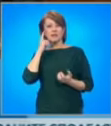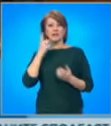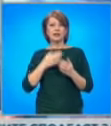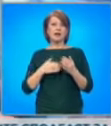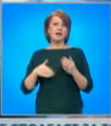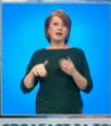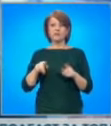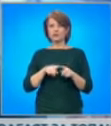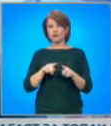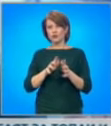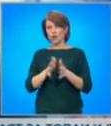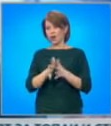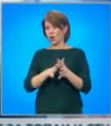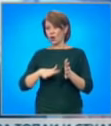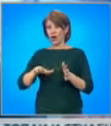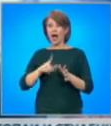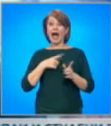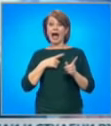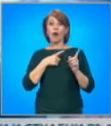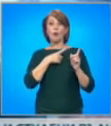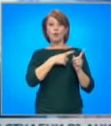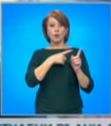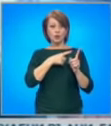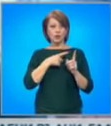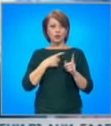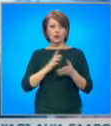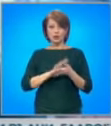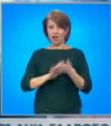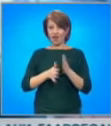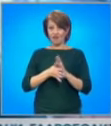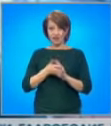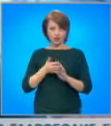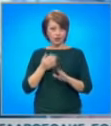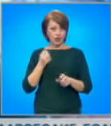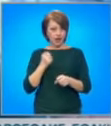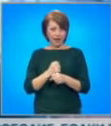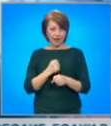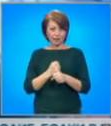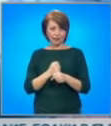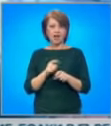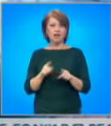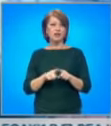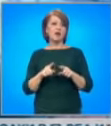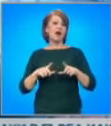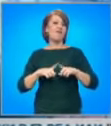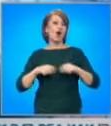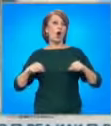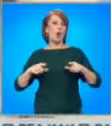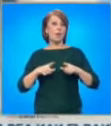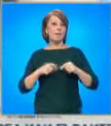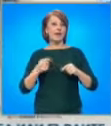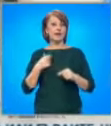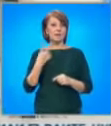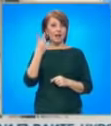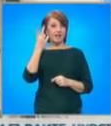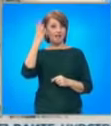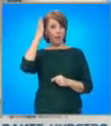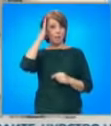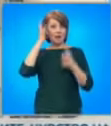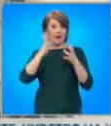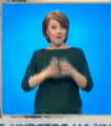на обществото. Ако прокуратурата си вършеше работата, щяхме да имаме като в Румъния две правителства в затвора. Кирил